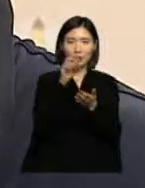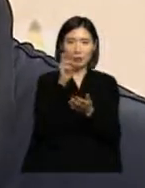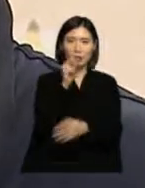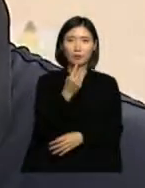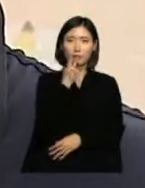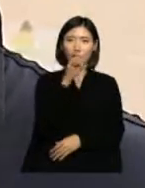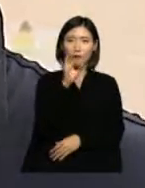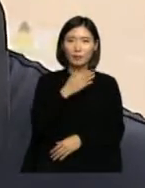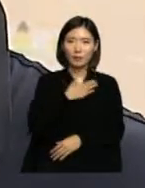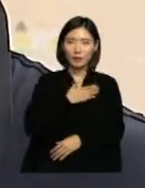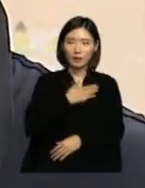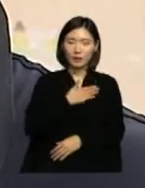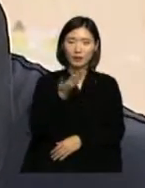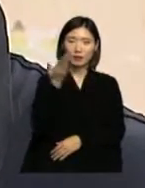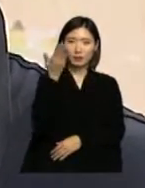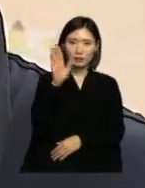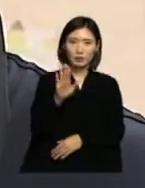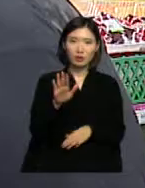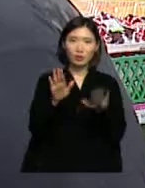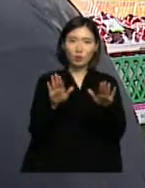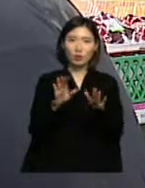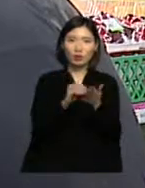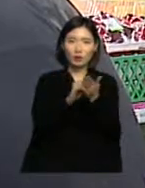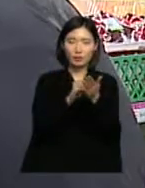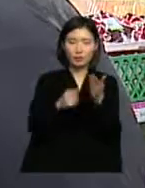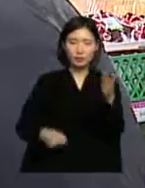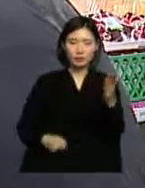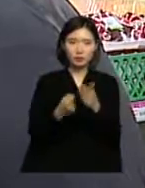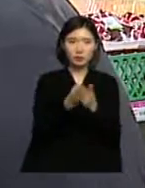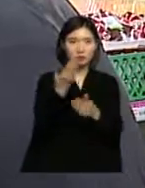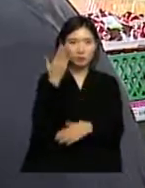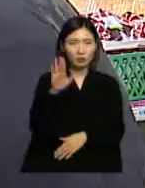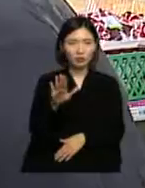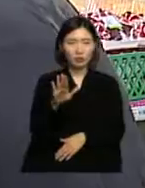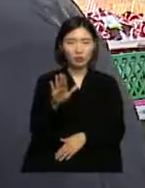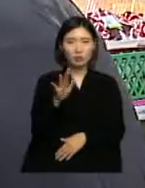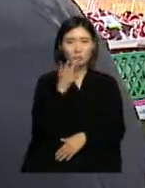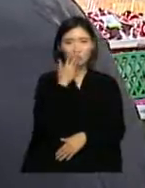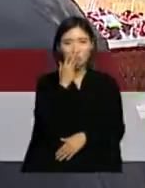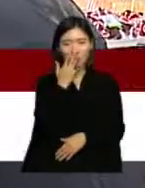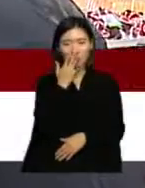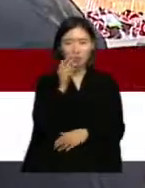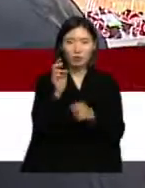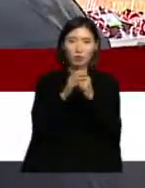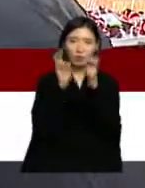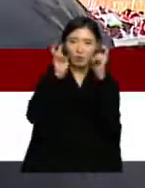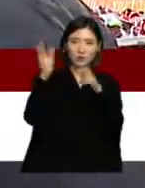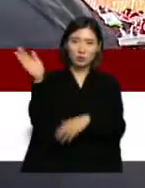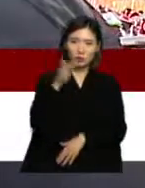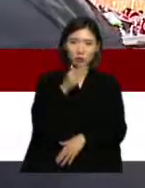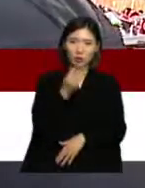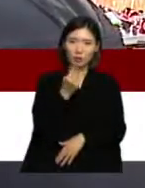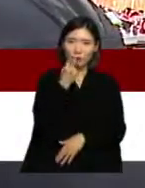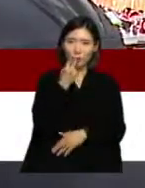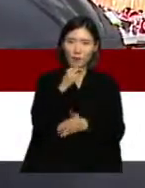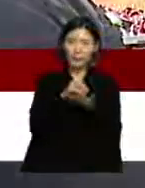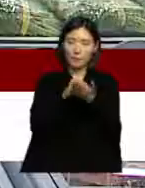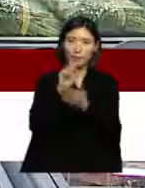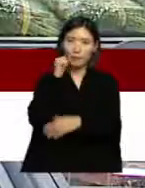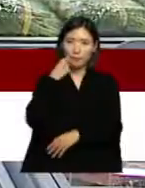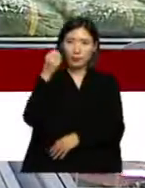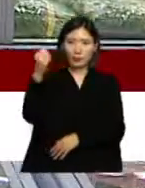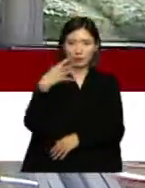보험에 가입하기로 결심했습니다. 그런데 어찌된 영문인지 보험사로부터 가입이 어렵다는 답변을